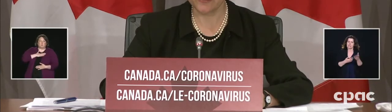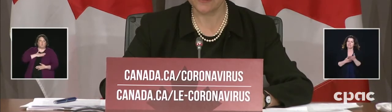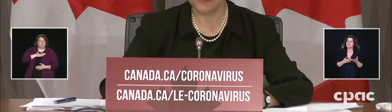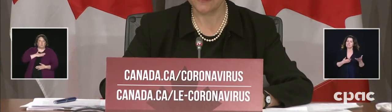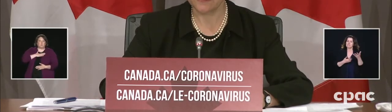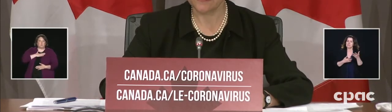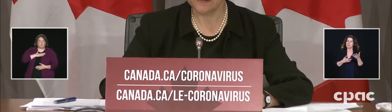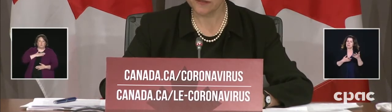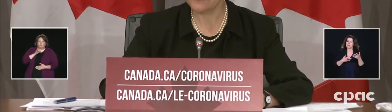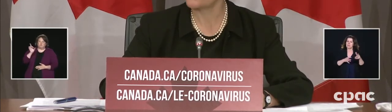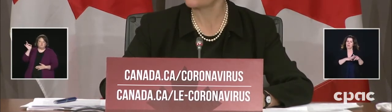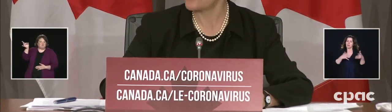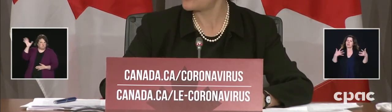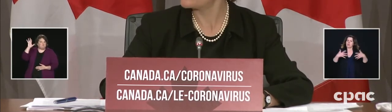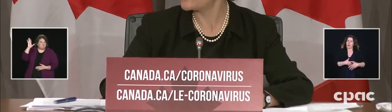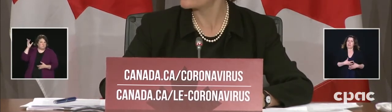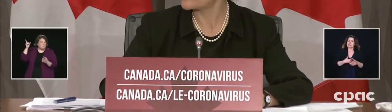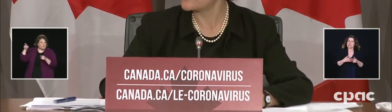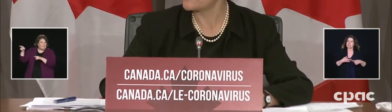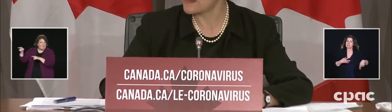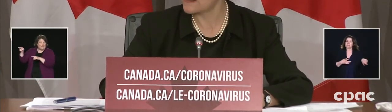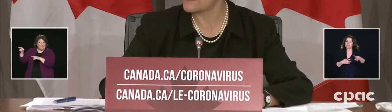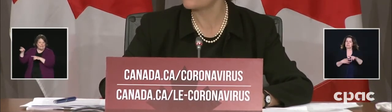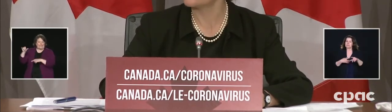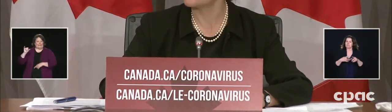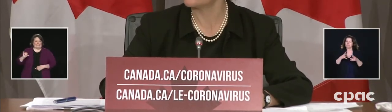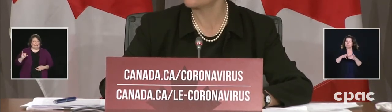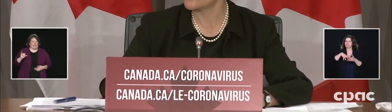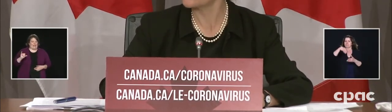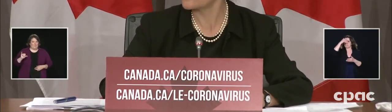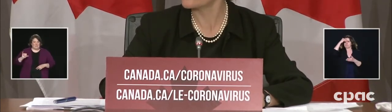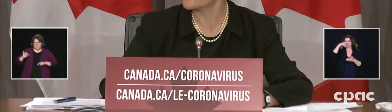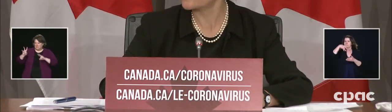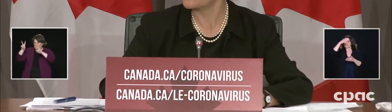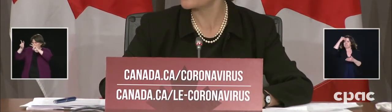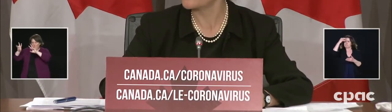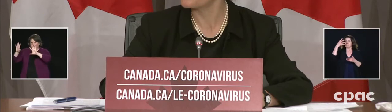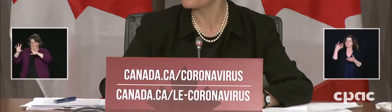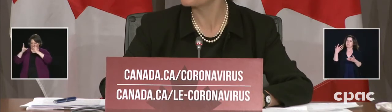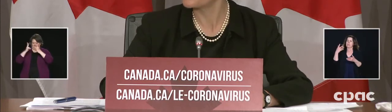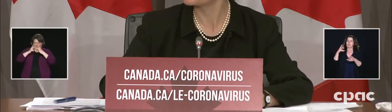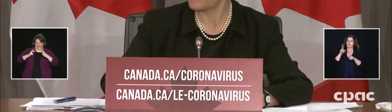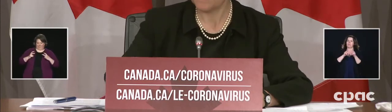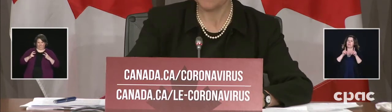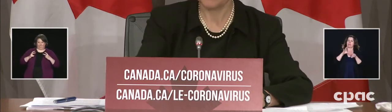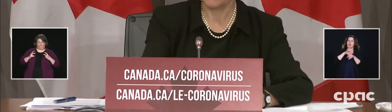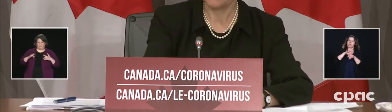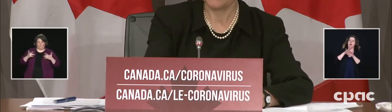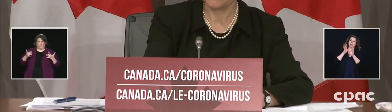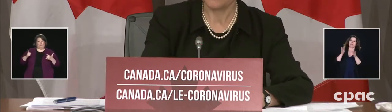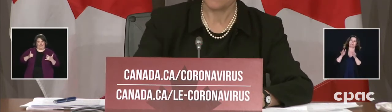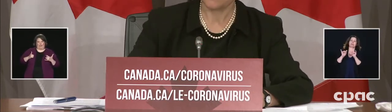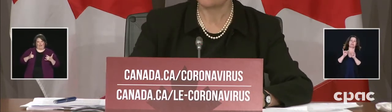to look at what we are doing in Canada and to work hard to do better.